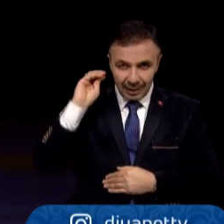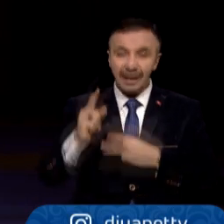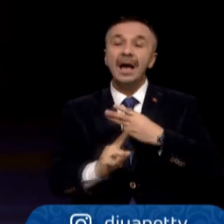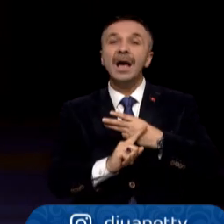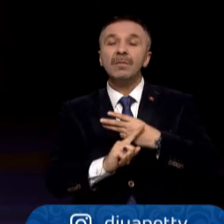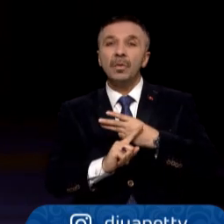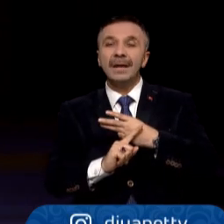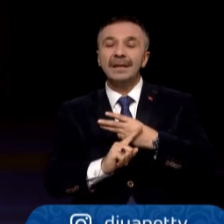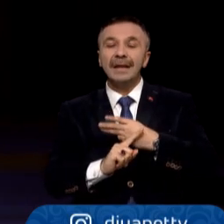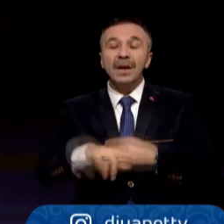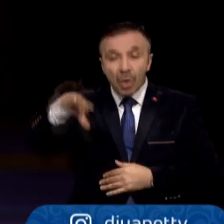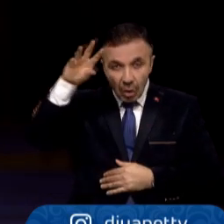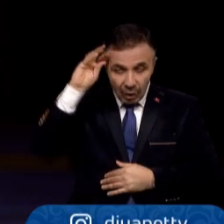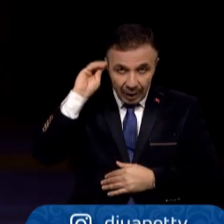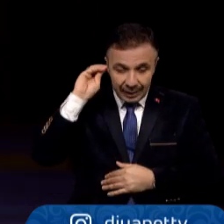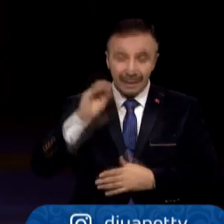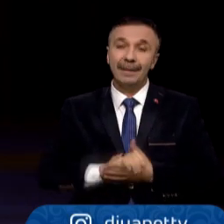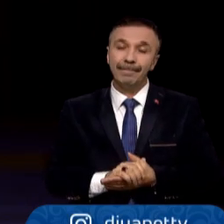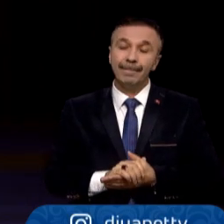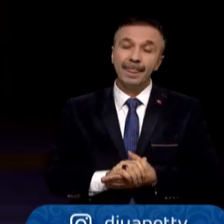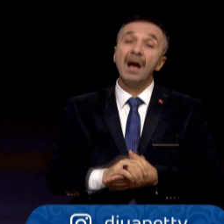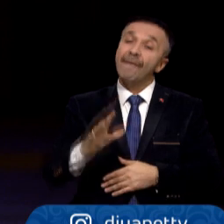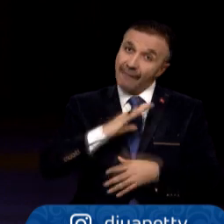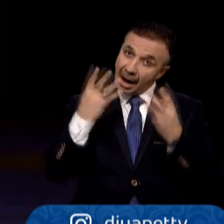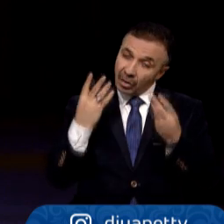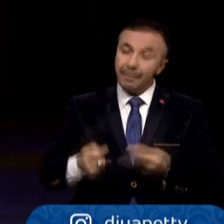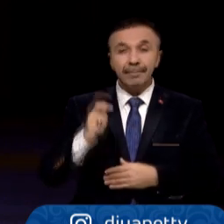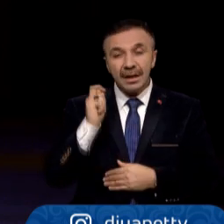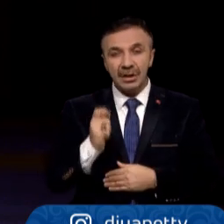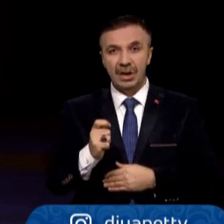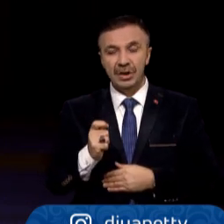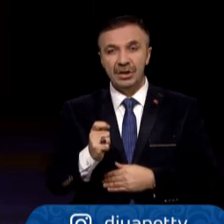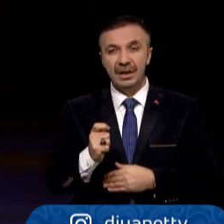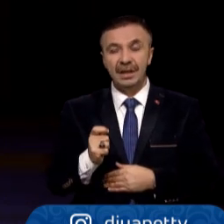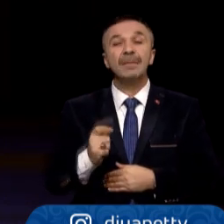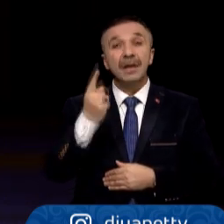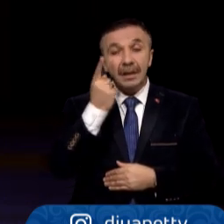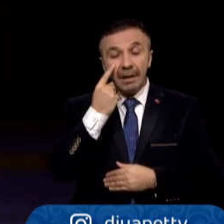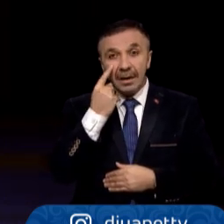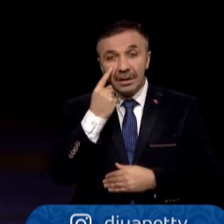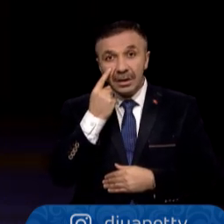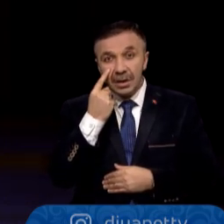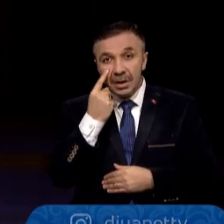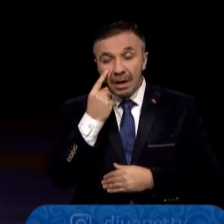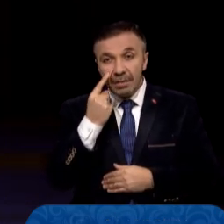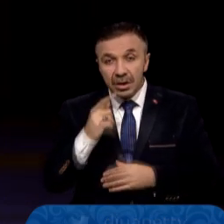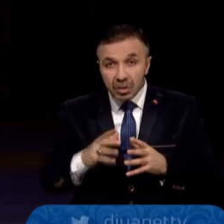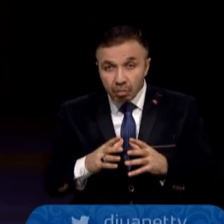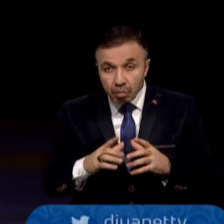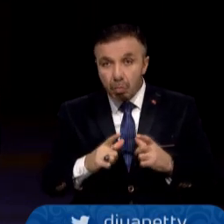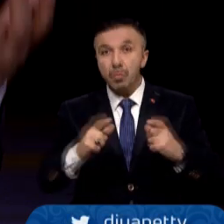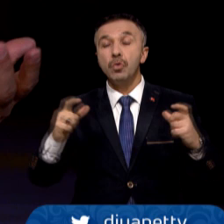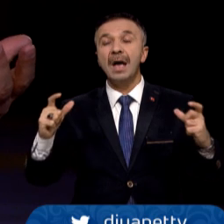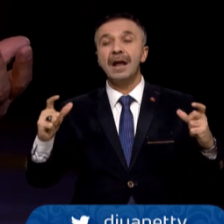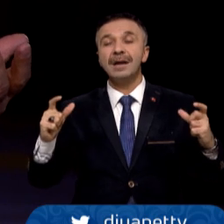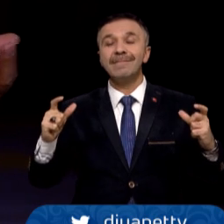ebubekirden öğrendiği var olan bir gerçeği büyüten var olan bir Çekirdekten